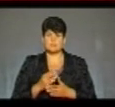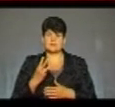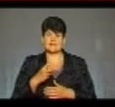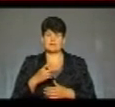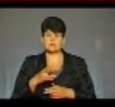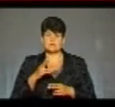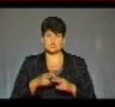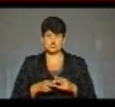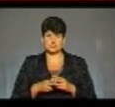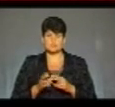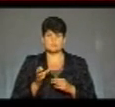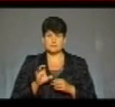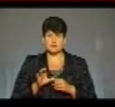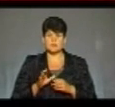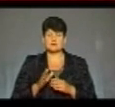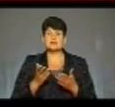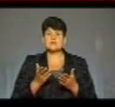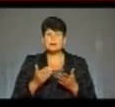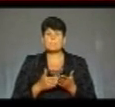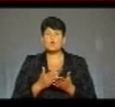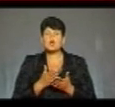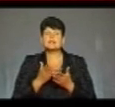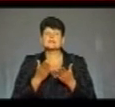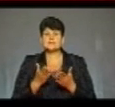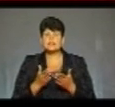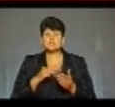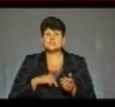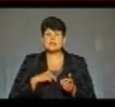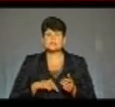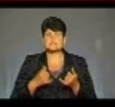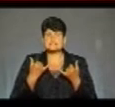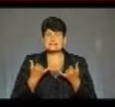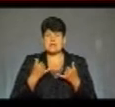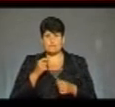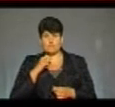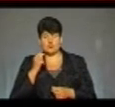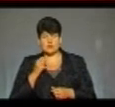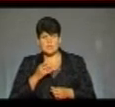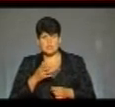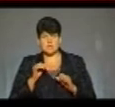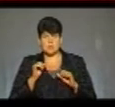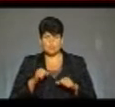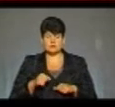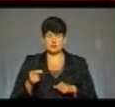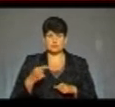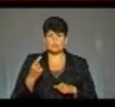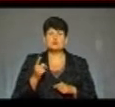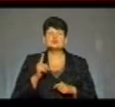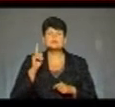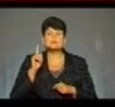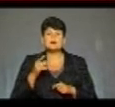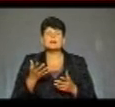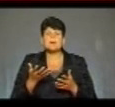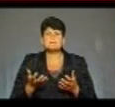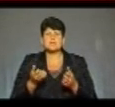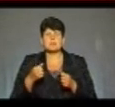завершення ефіру. Пане Андрію, які політичні настрої наразі в Україні, може на Тернопільщині, що відомо? Яка